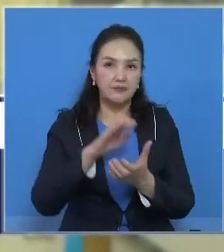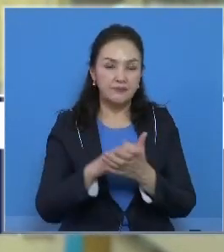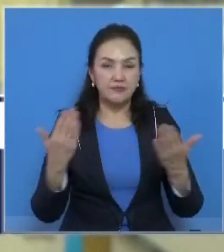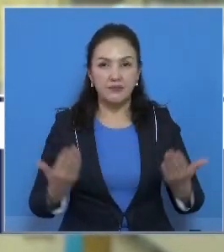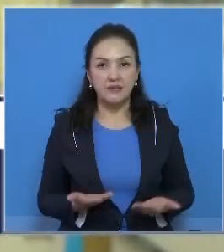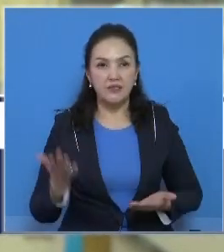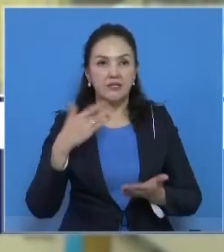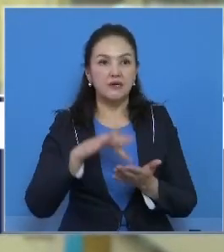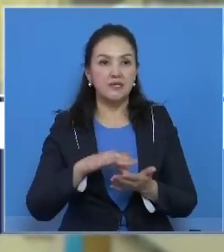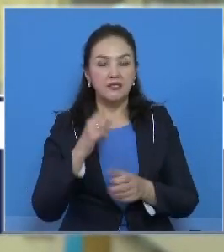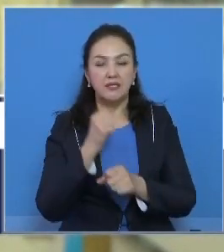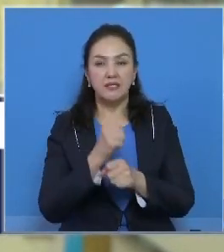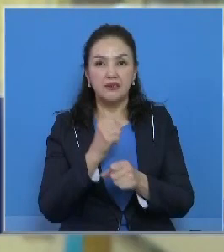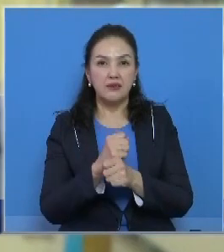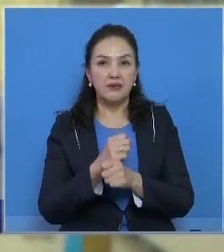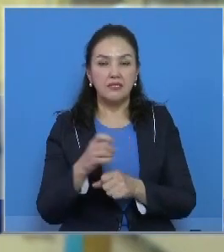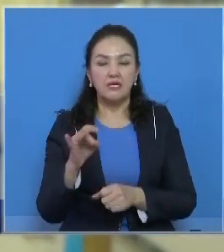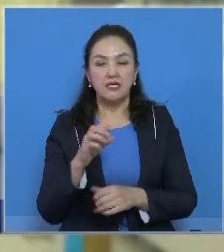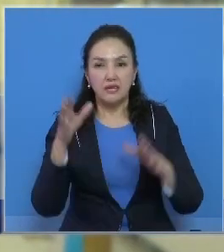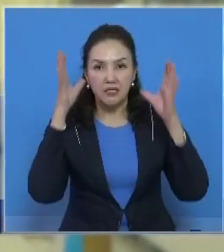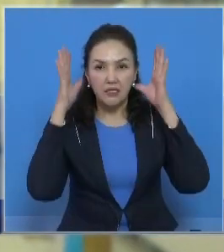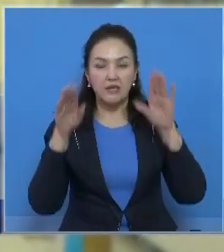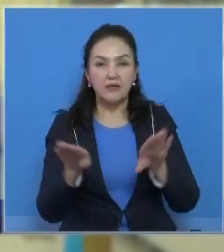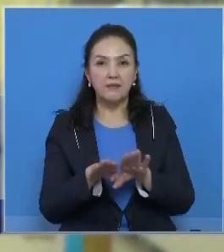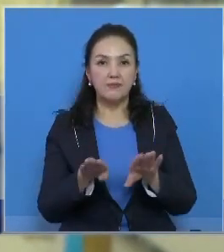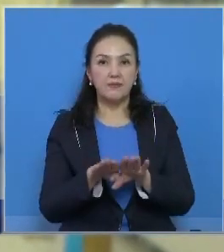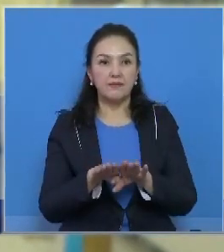жителей города с деятельностью религиозных деятелей, а также